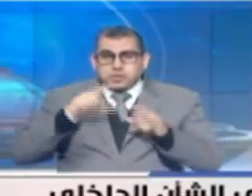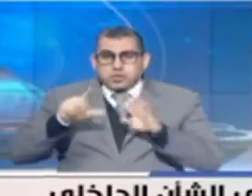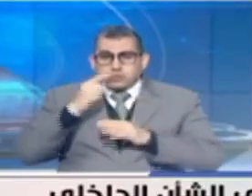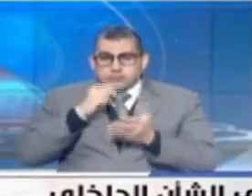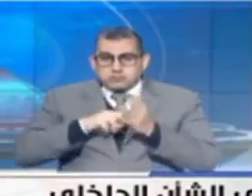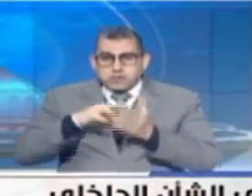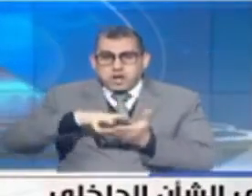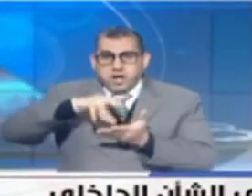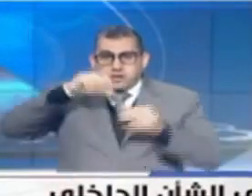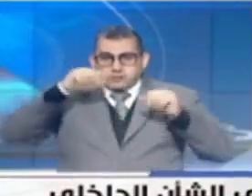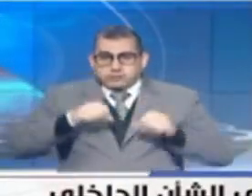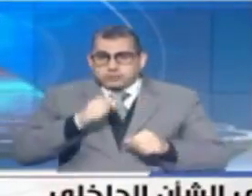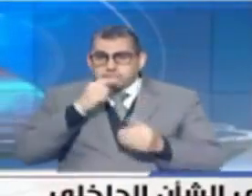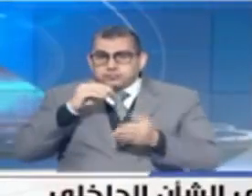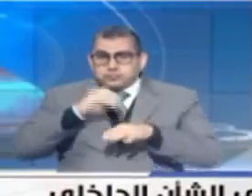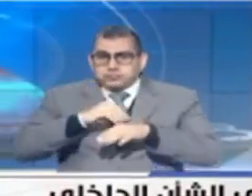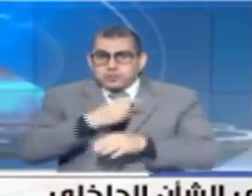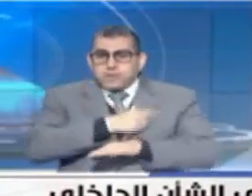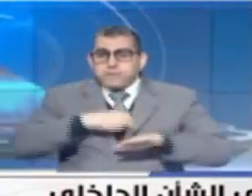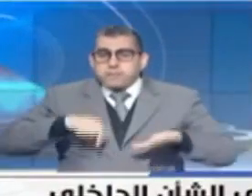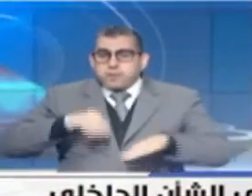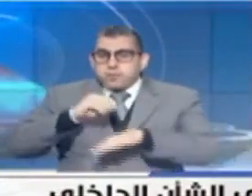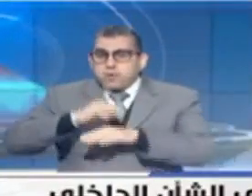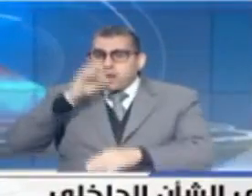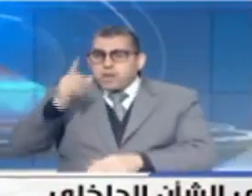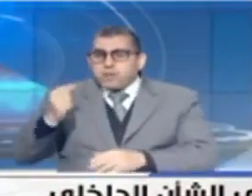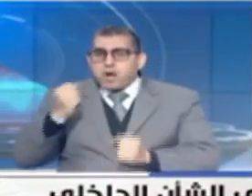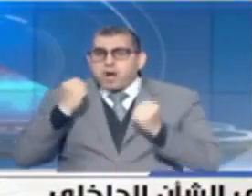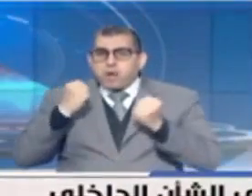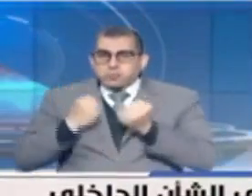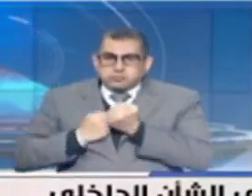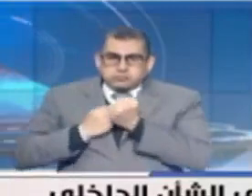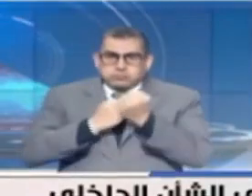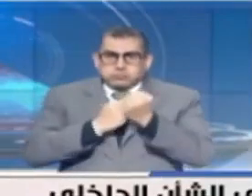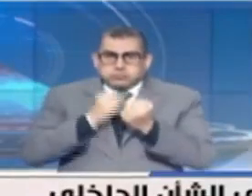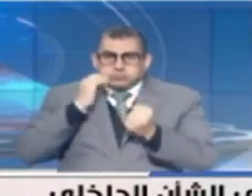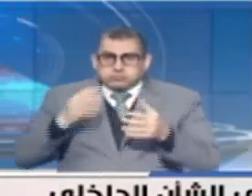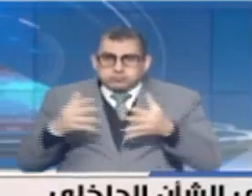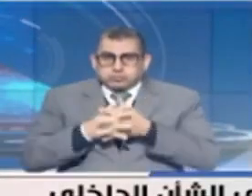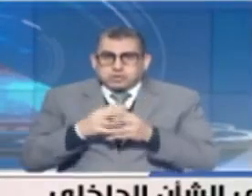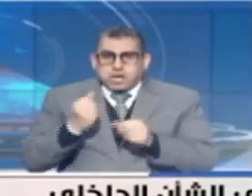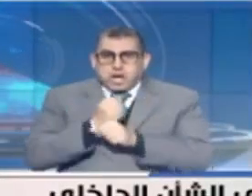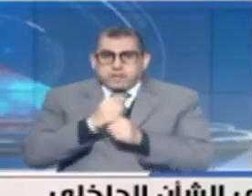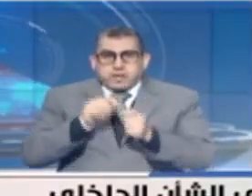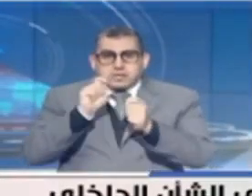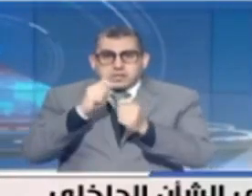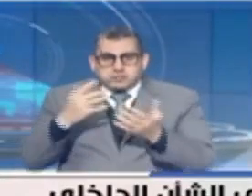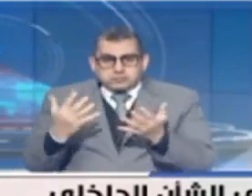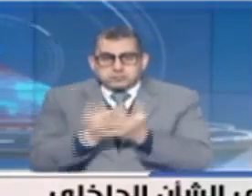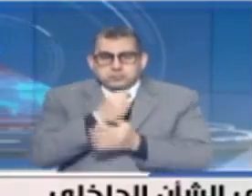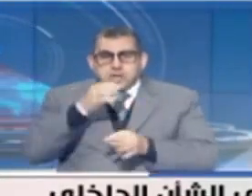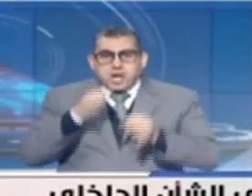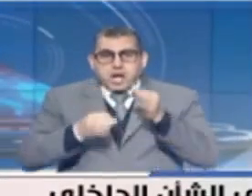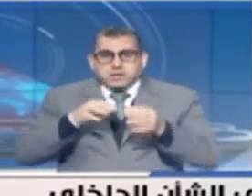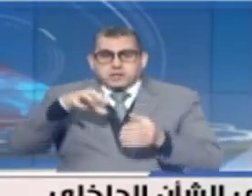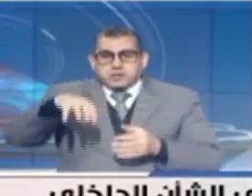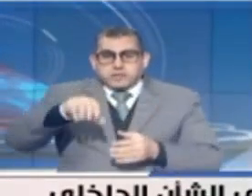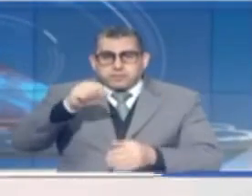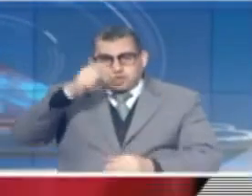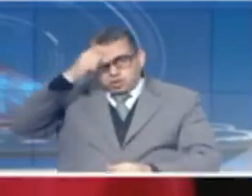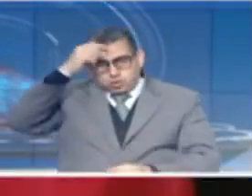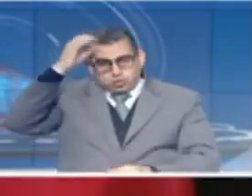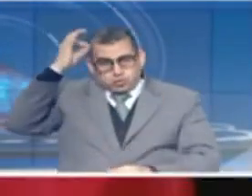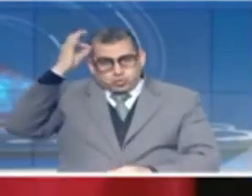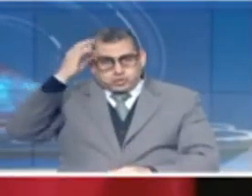بقصر قرطاج، حث القضاة على أن يكونوا قوة دفع وأن يشاركوا في عملية الإصلاح لتحقيق العدل